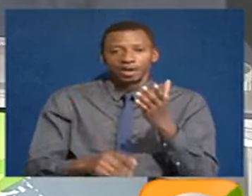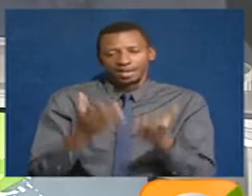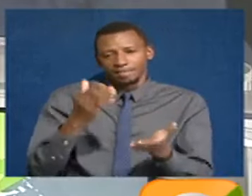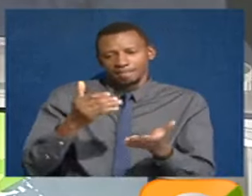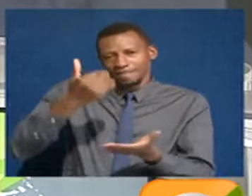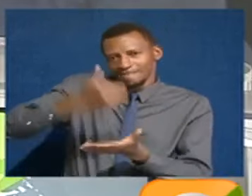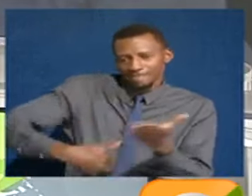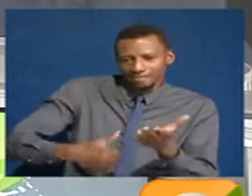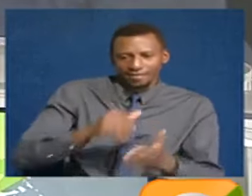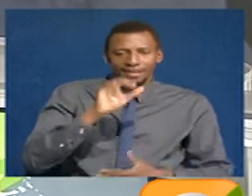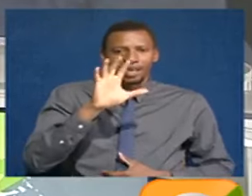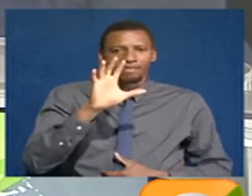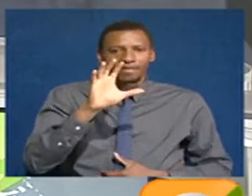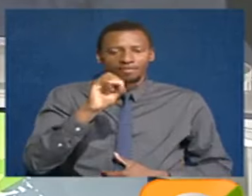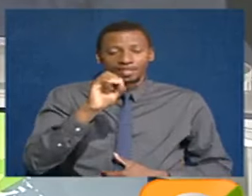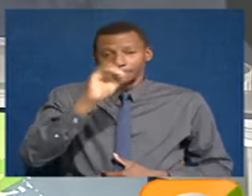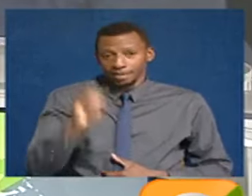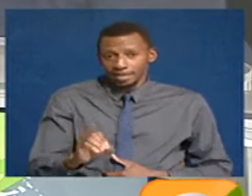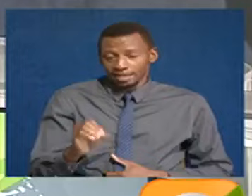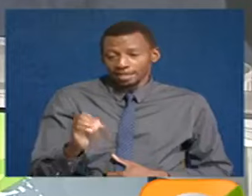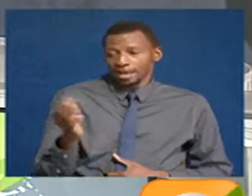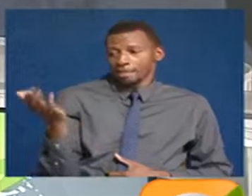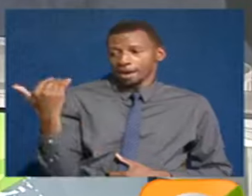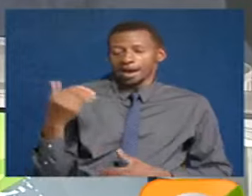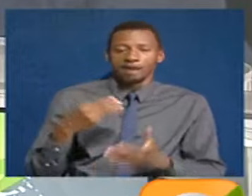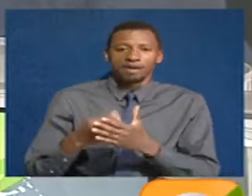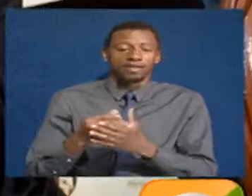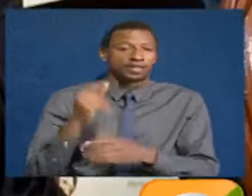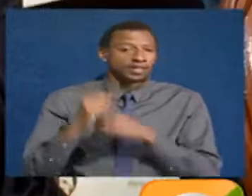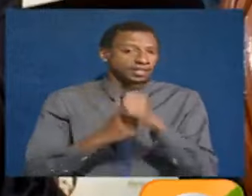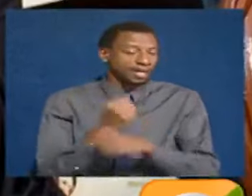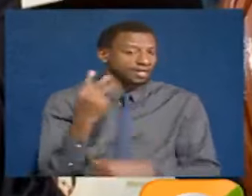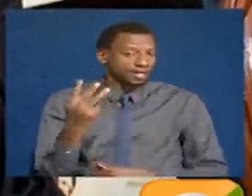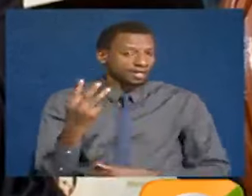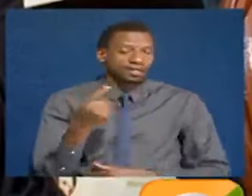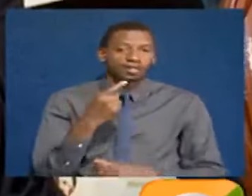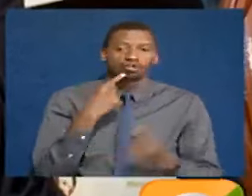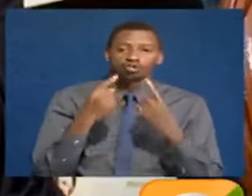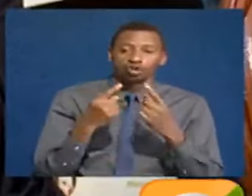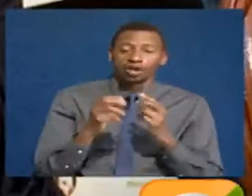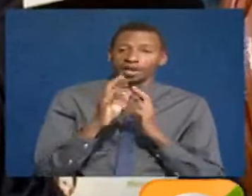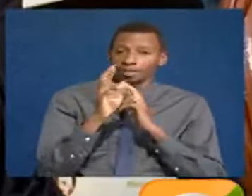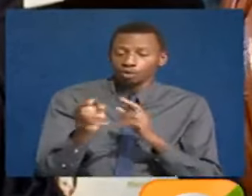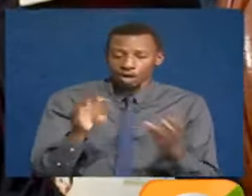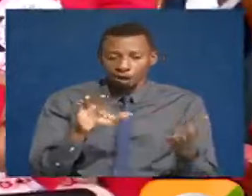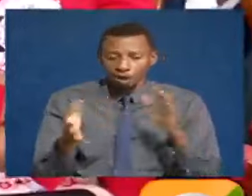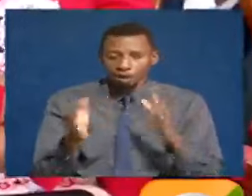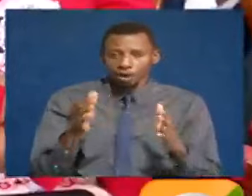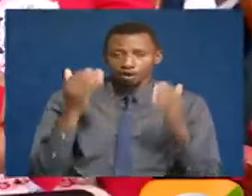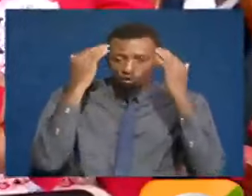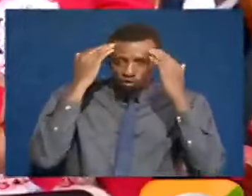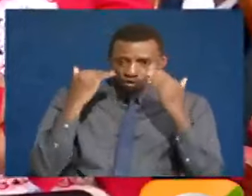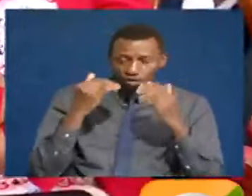50 katika miaka mitatu ya fedha iliyopita. Koome alizungumza wakati wa uzinduzi wa ripoti ya hali ya mahakama ya mwaka